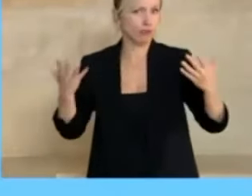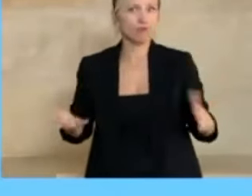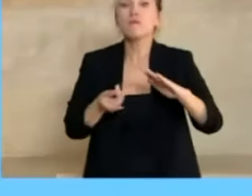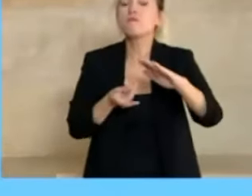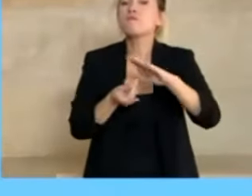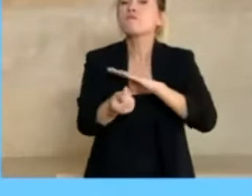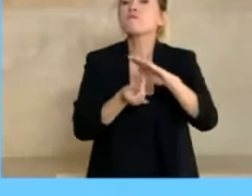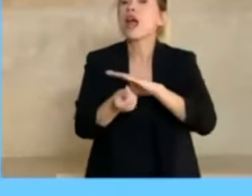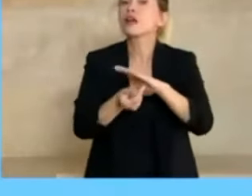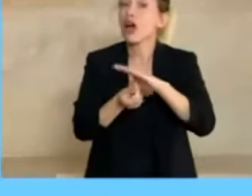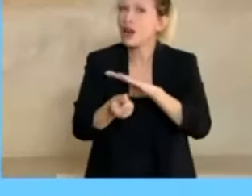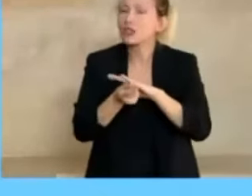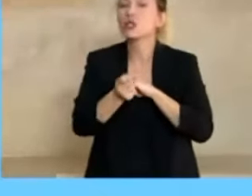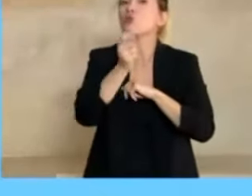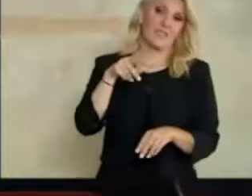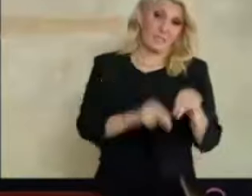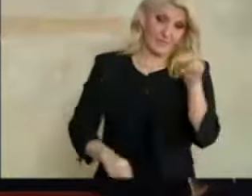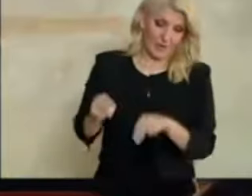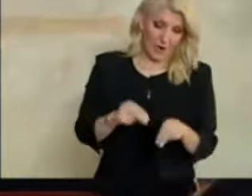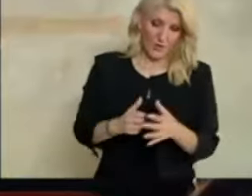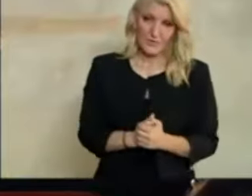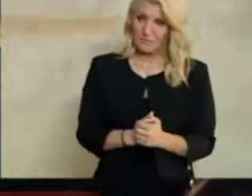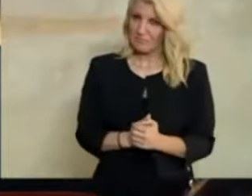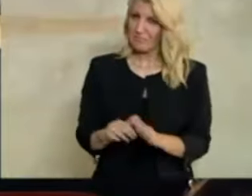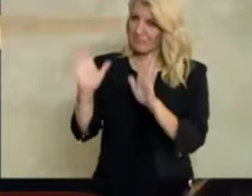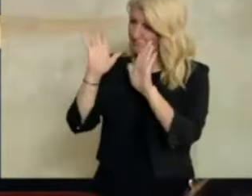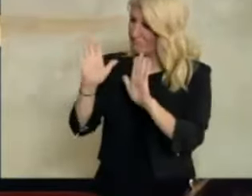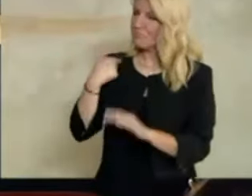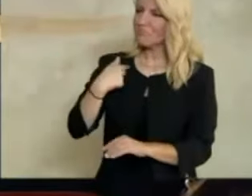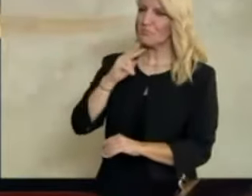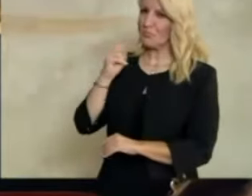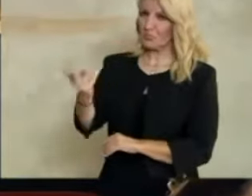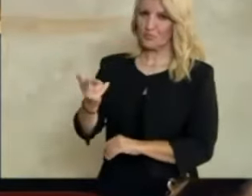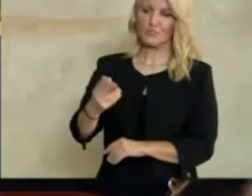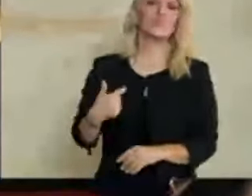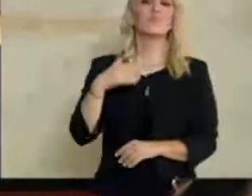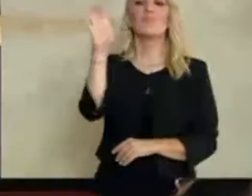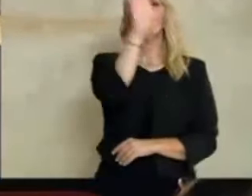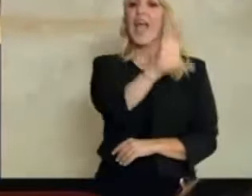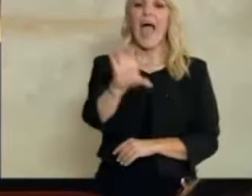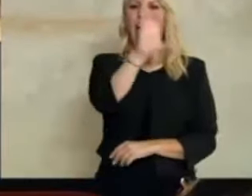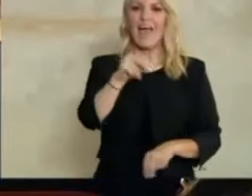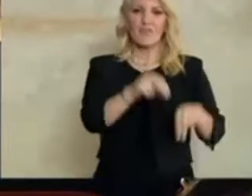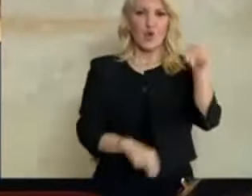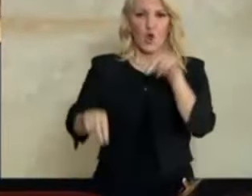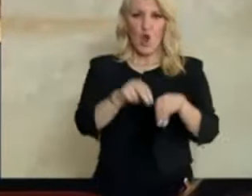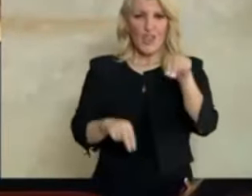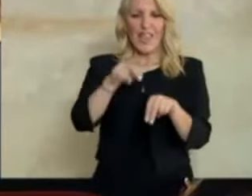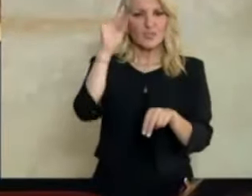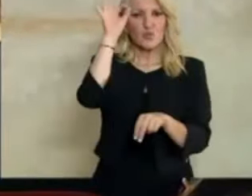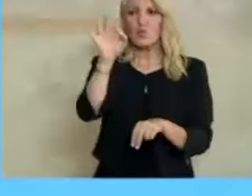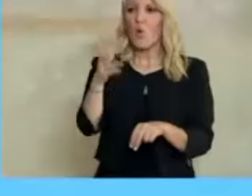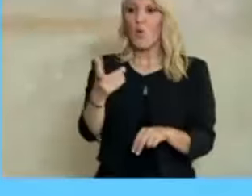Ευρώπη προσαρμόστηκε τελικά στις ελληνικές θέσεις. Με εμείς τις ευρωεκλογές σε ένα δημοψήφισμα κατά της κυβέρνησης.